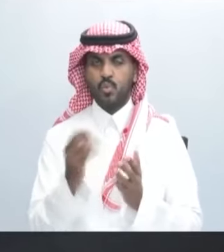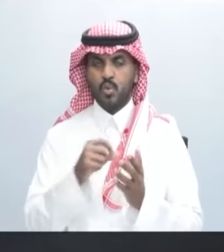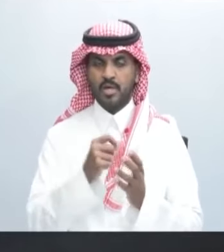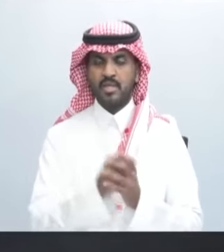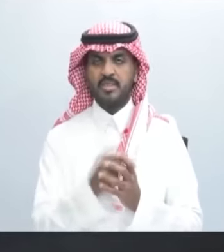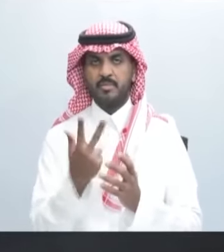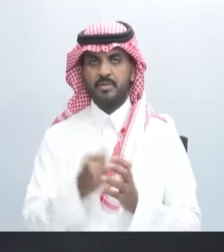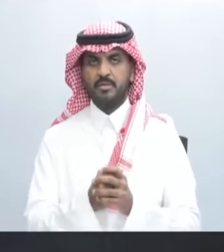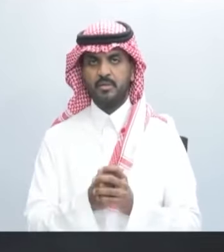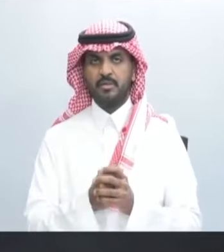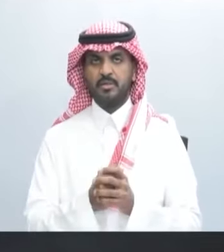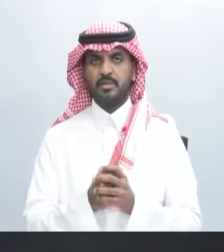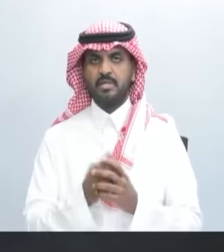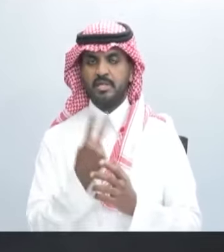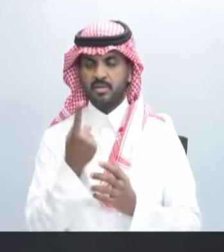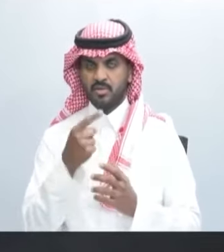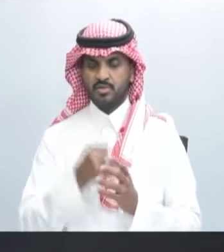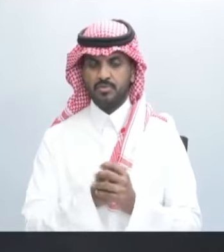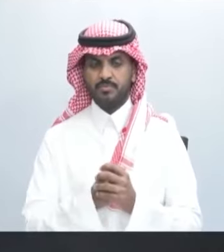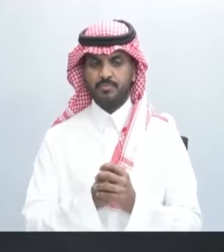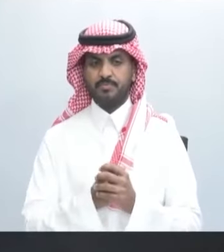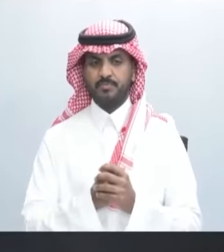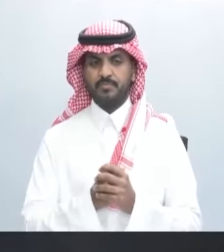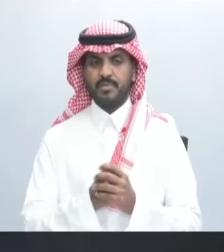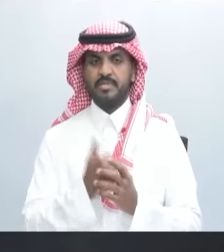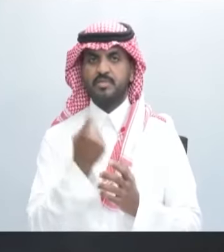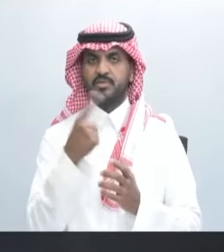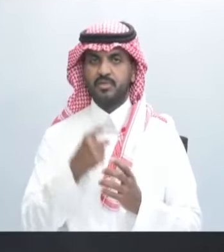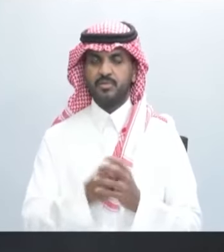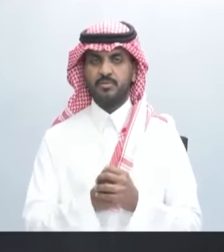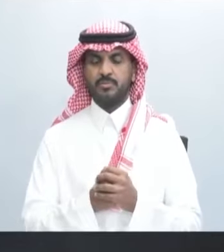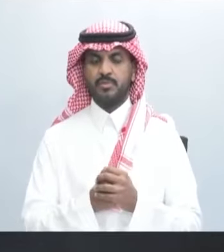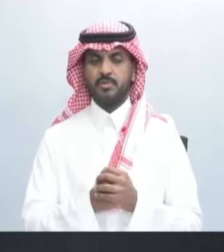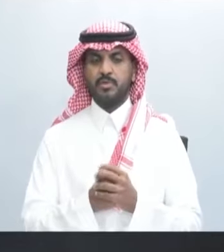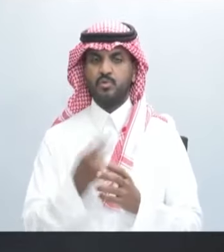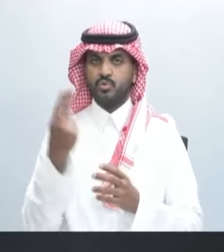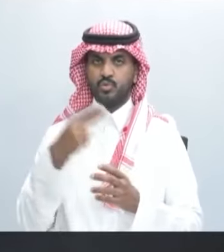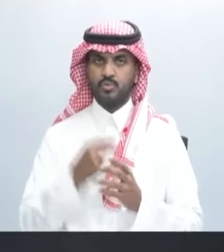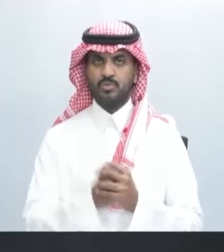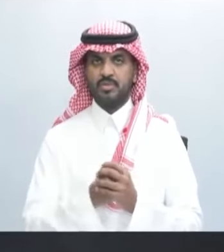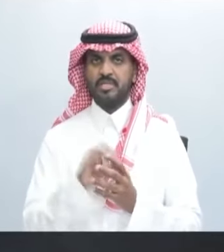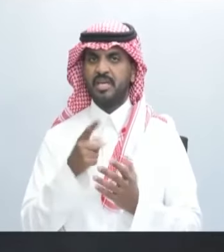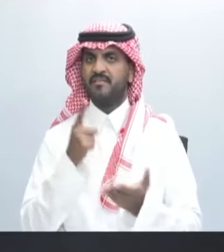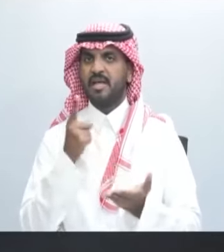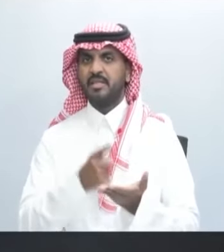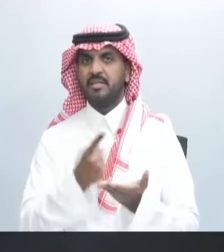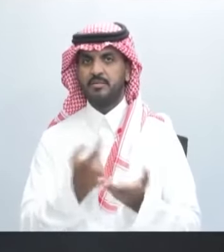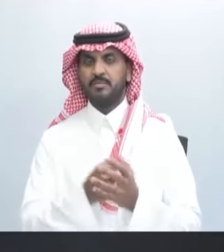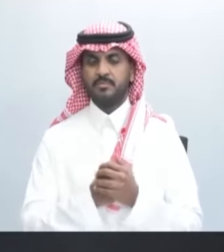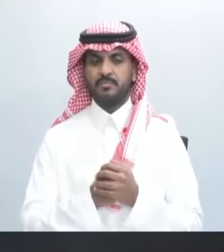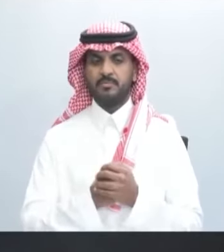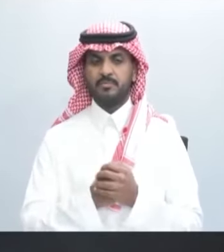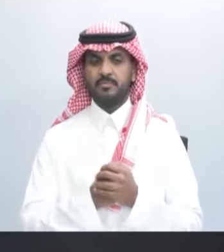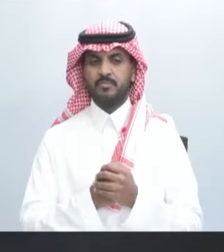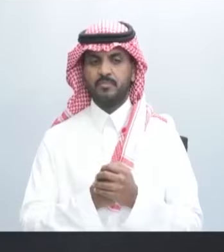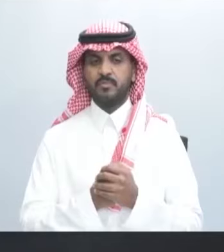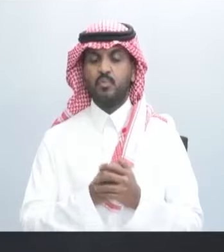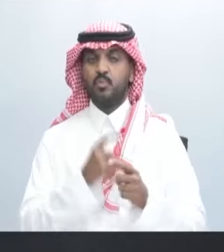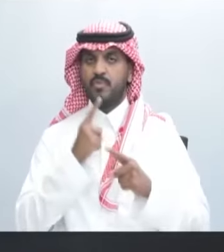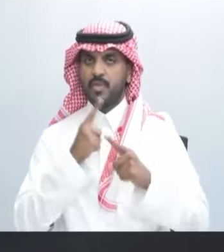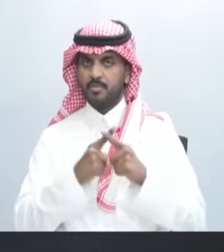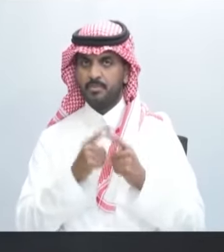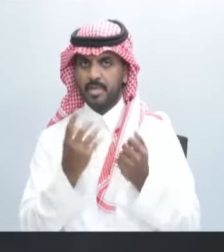وثمانيه 12 سته عشر عشرون كيف حددناها ابنائي وبناتي اقوم بضرب